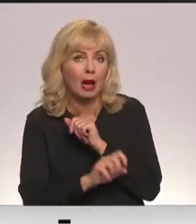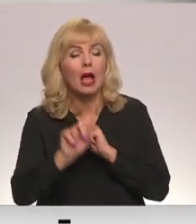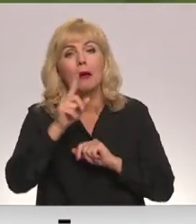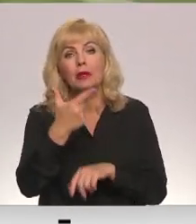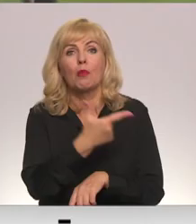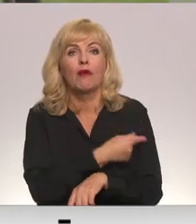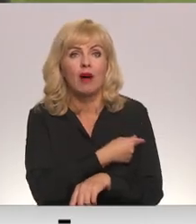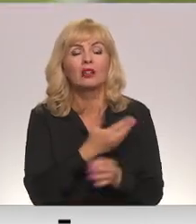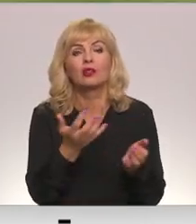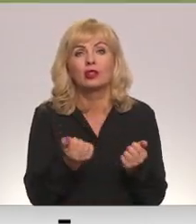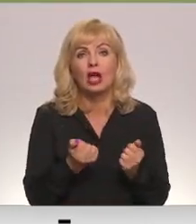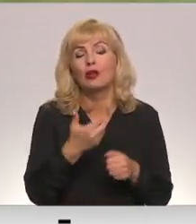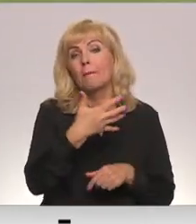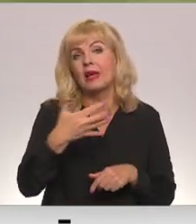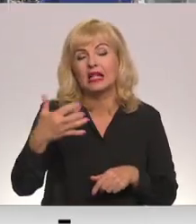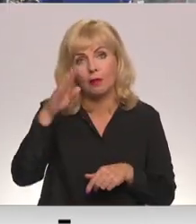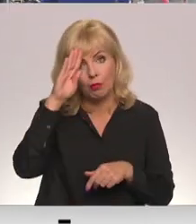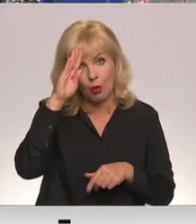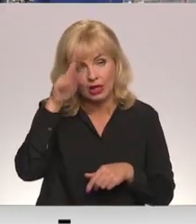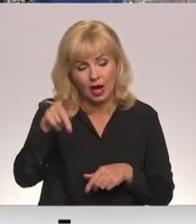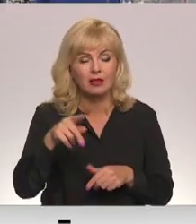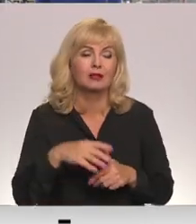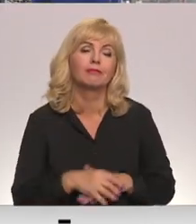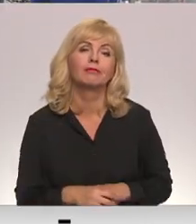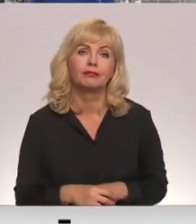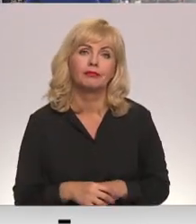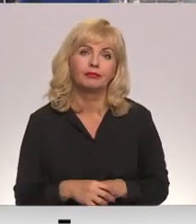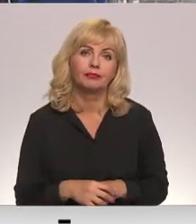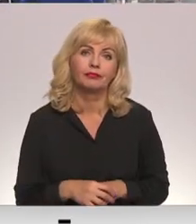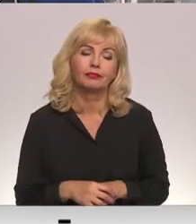saņēmuši 1500 puiši. Zanda Ozola Balode, Ainis Kupčs, Latvijas televīzija.